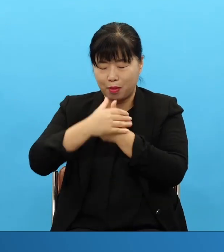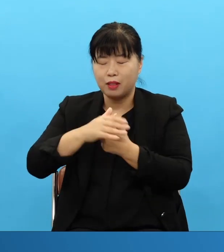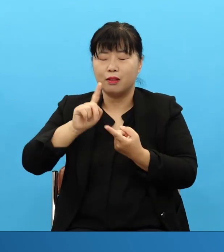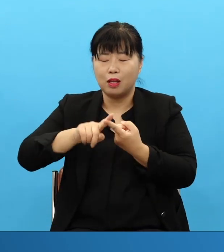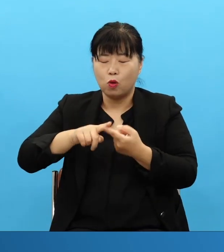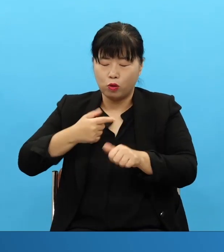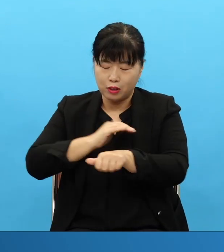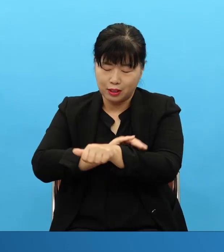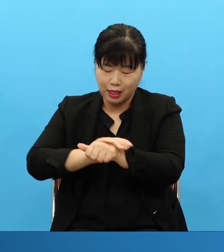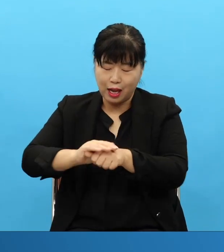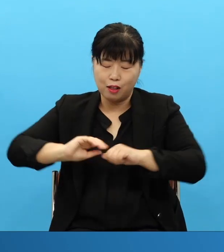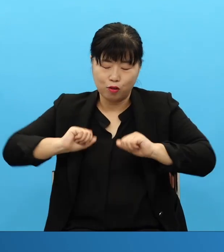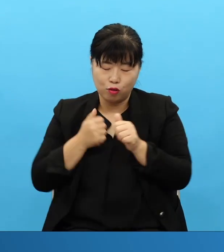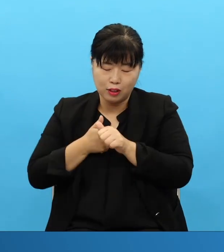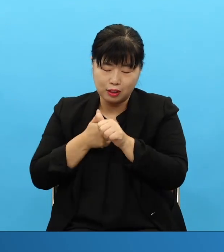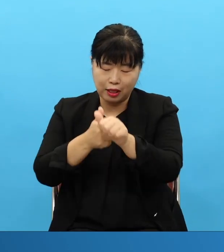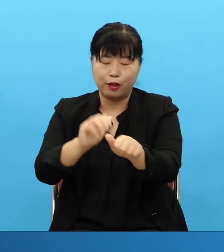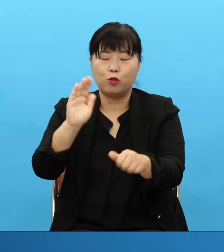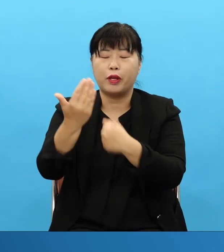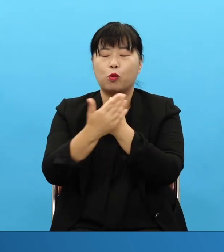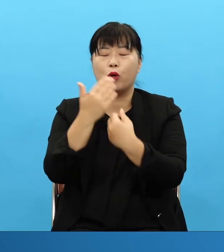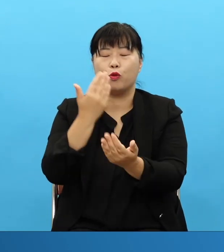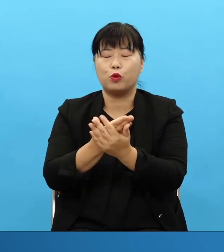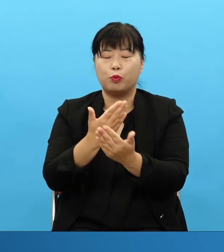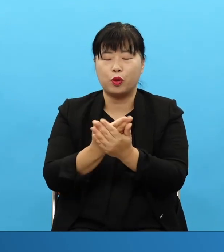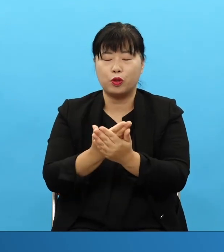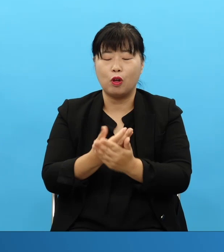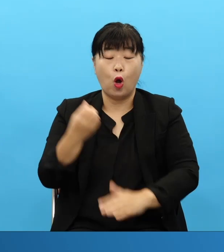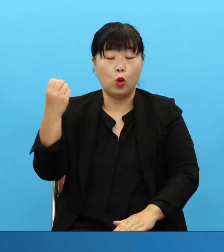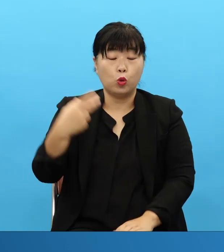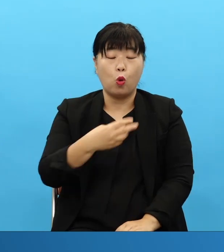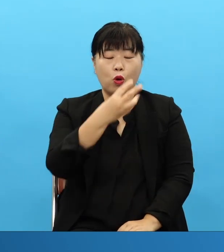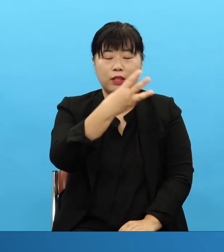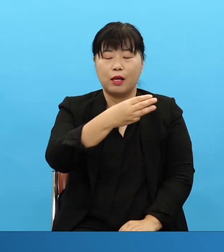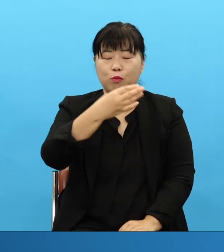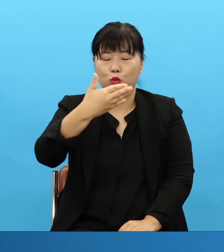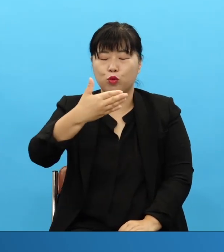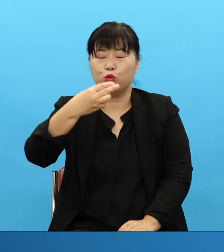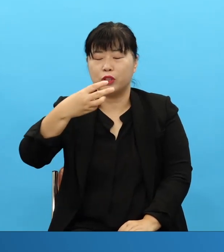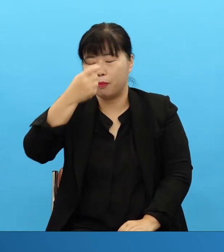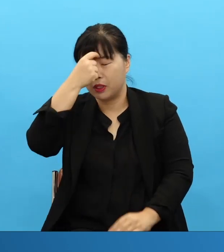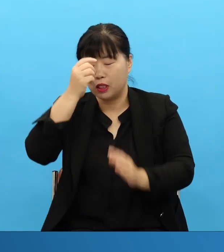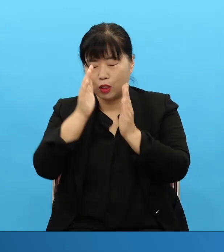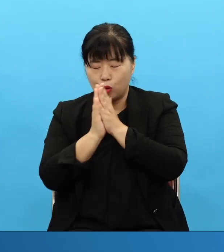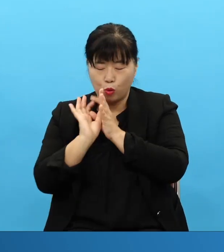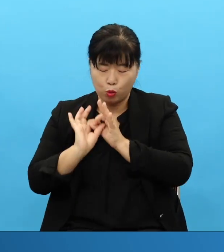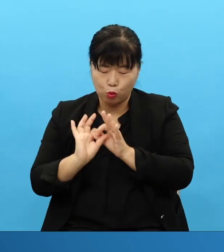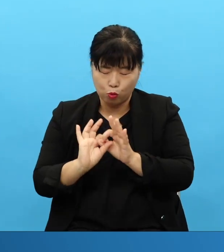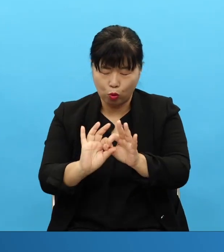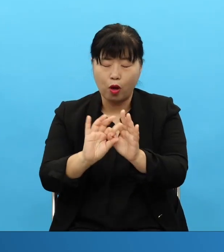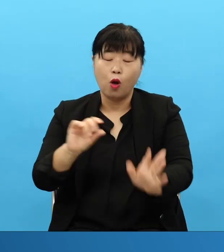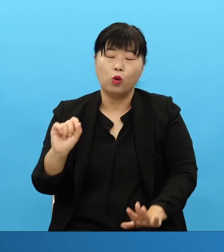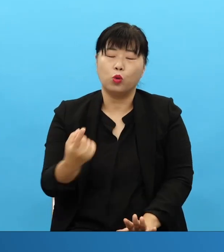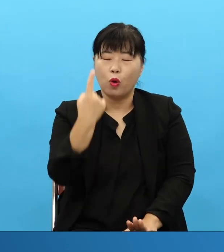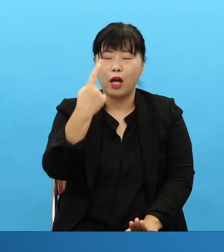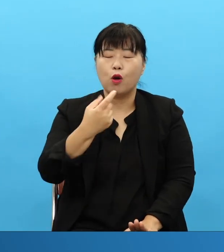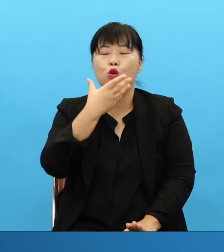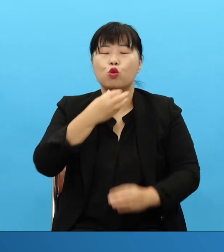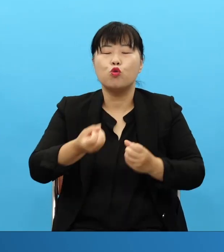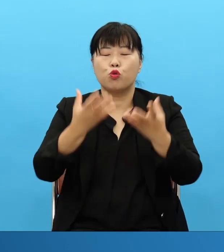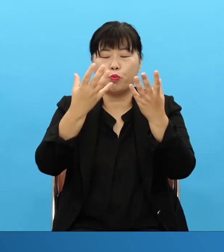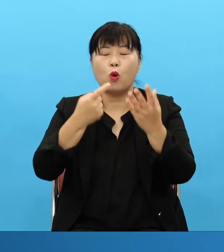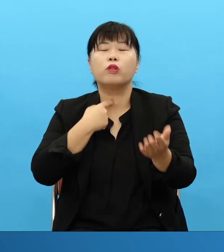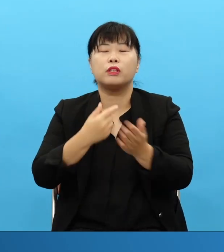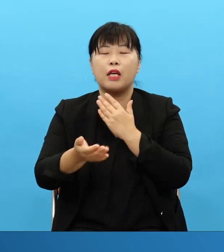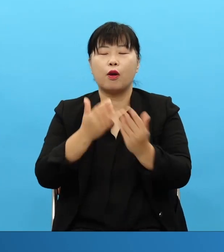주옵소서. 393 기도를 하게 하여 주옵소서. 축복을 받게 하여 주옵소서. 교회마다